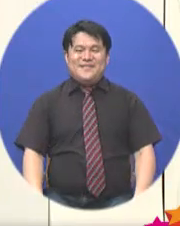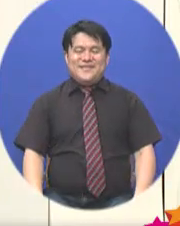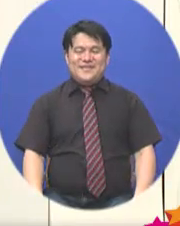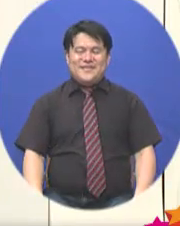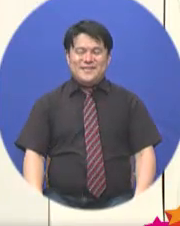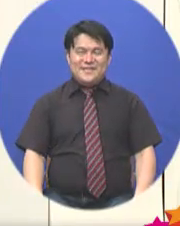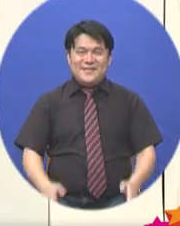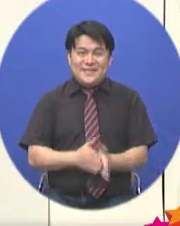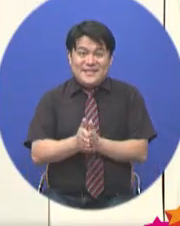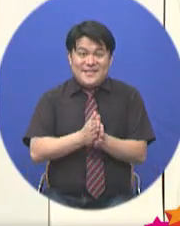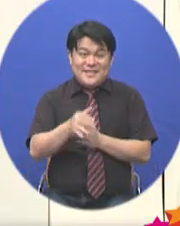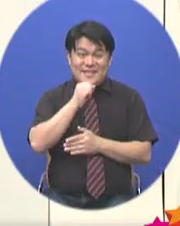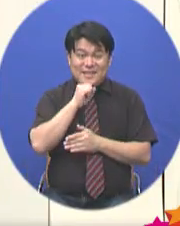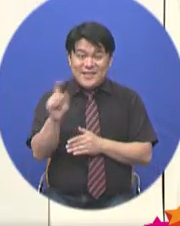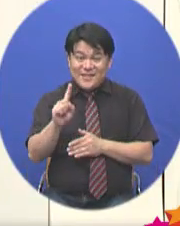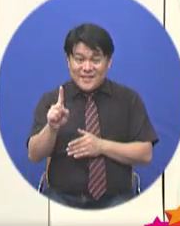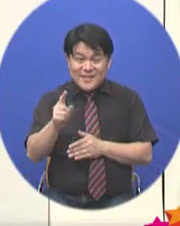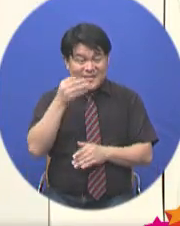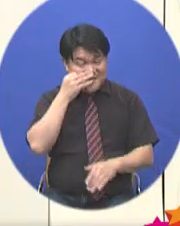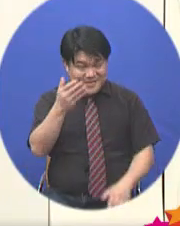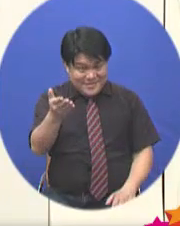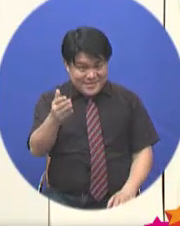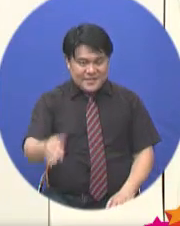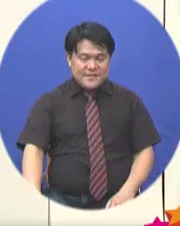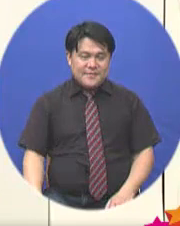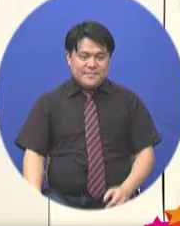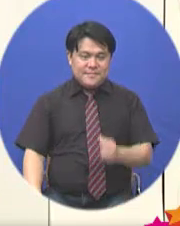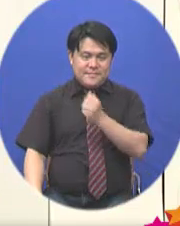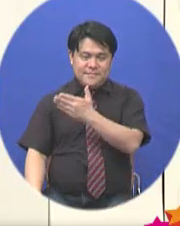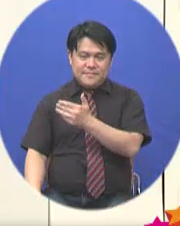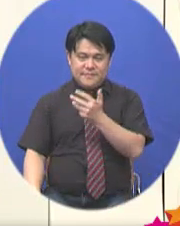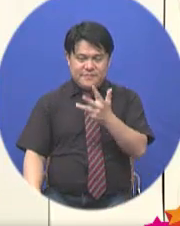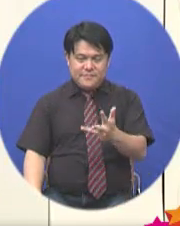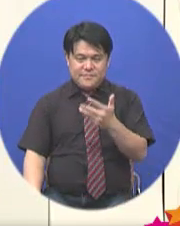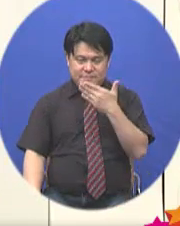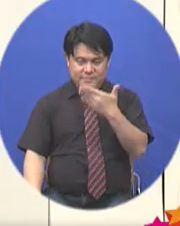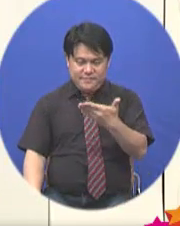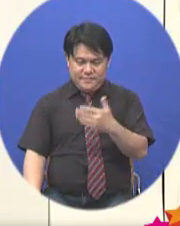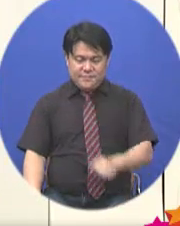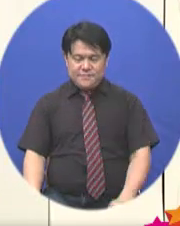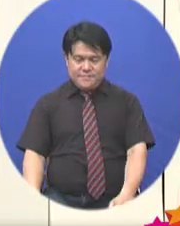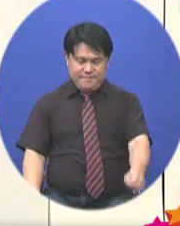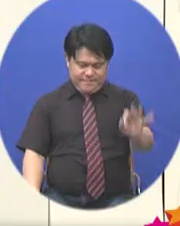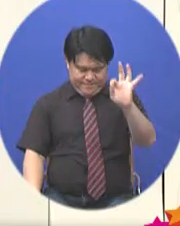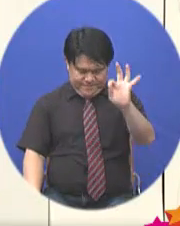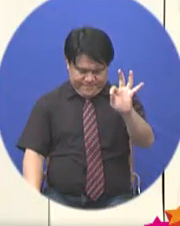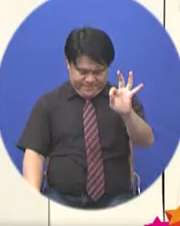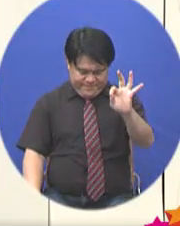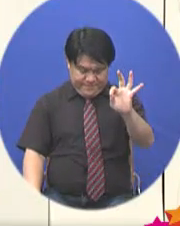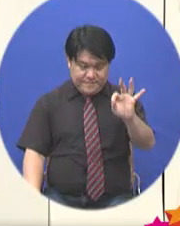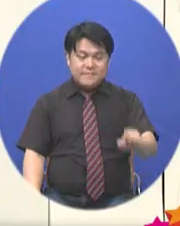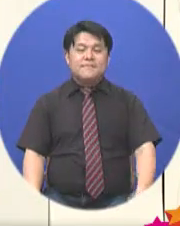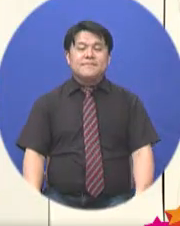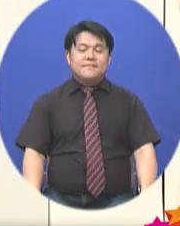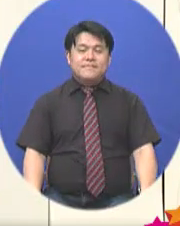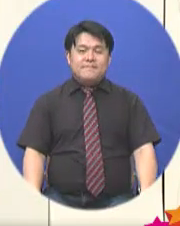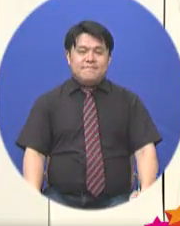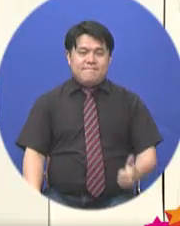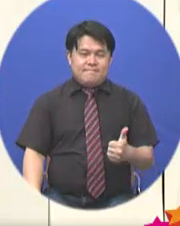네. 과연 점수는 어떻게 나왔어요? 네. 점수는요? 9점, 8점, 9점, 보너스 10점.